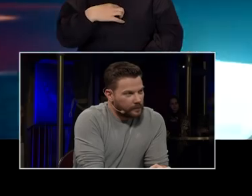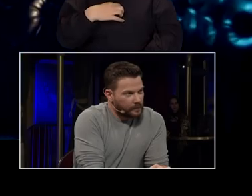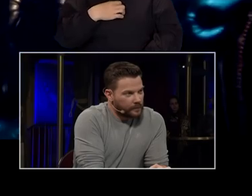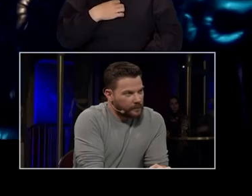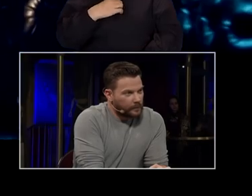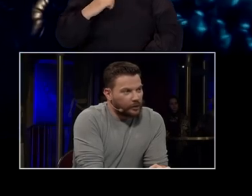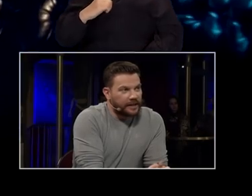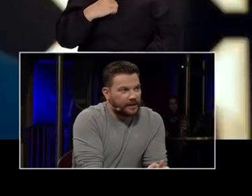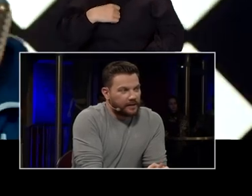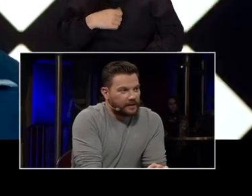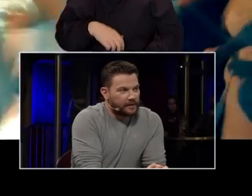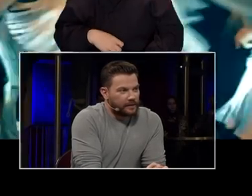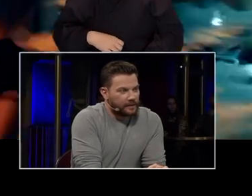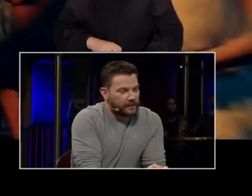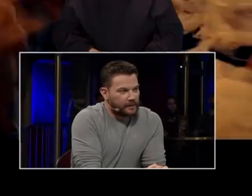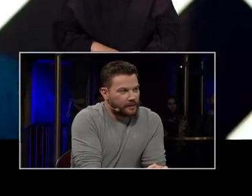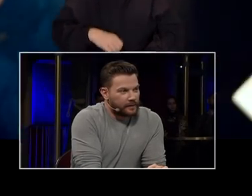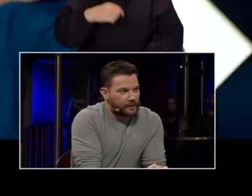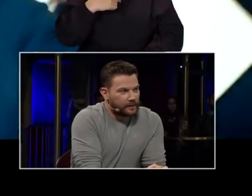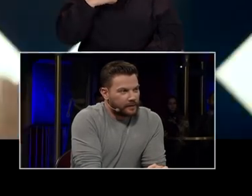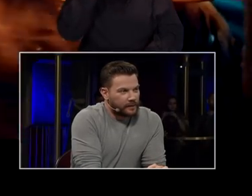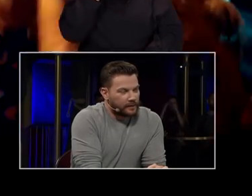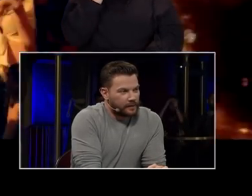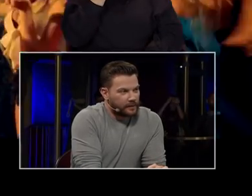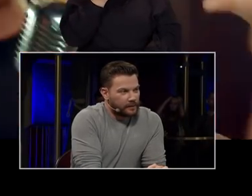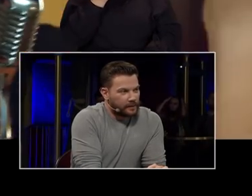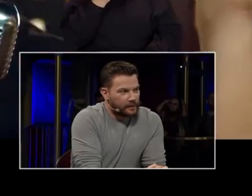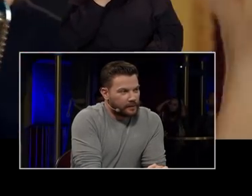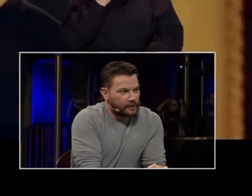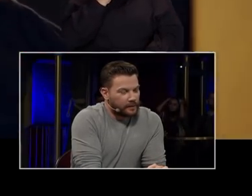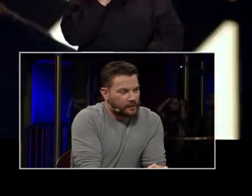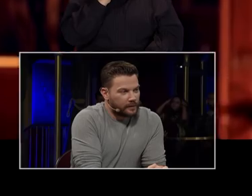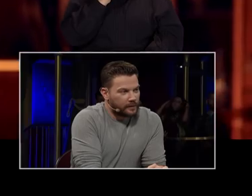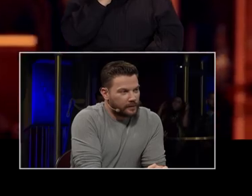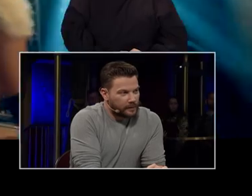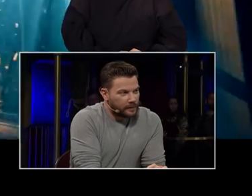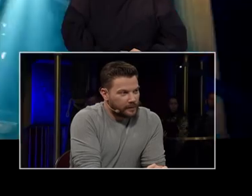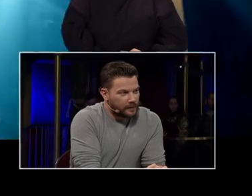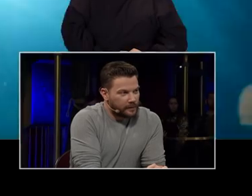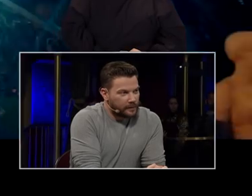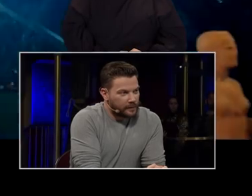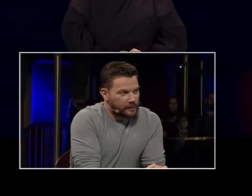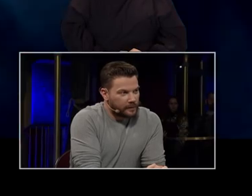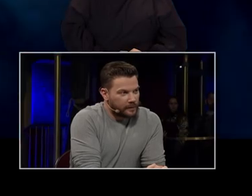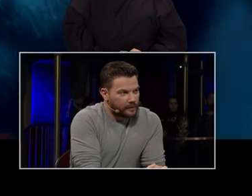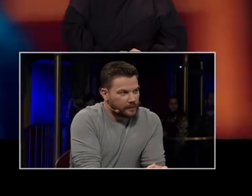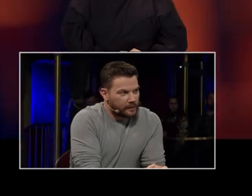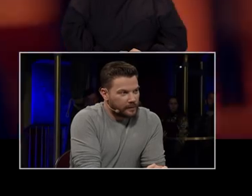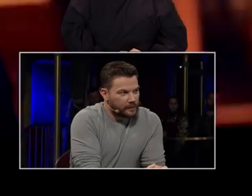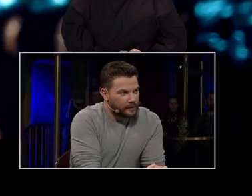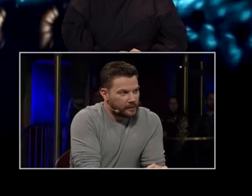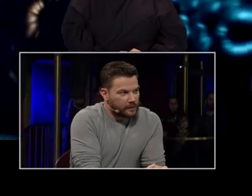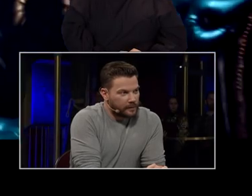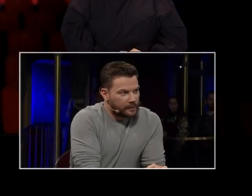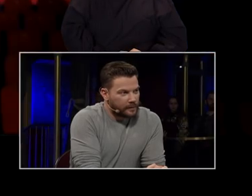Uzun hep oy oy, hayat sana nasıl ben de koy koy, niye sustun kaldın aşkım bana, vay vay